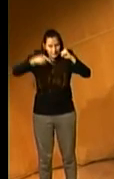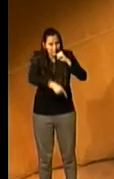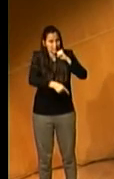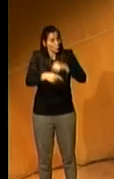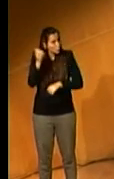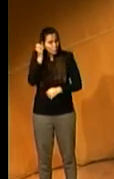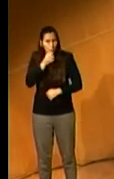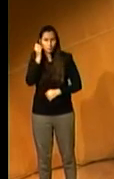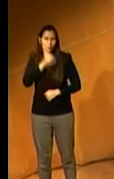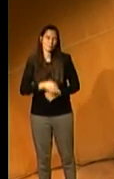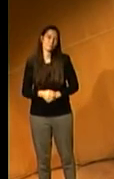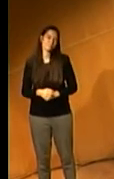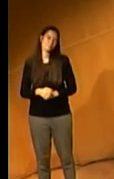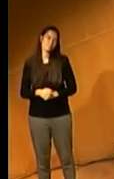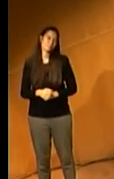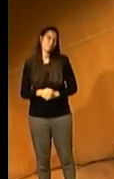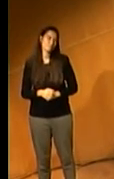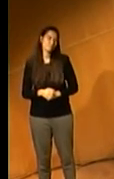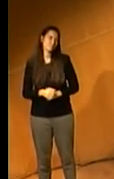jours, quoi. Voilà.